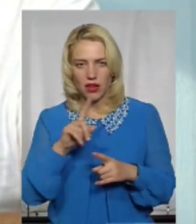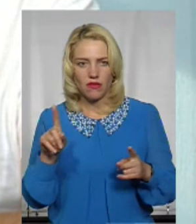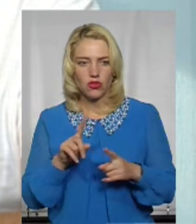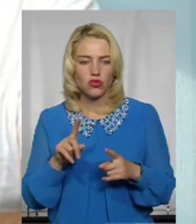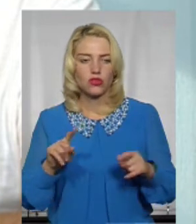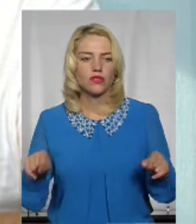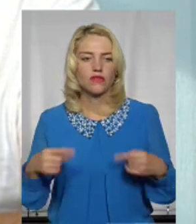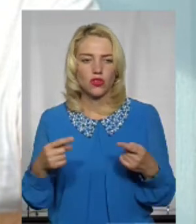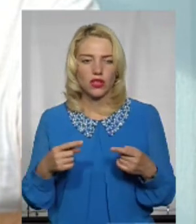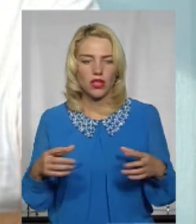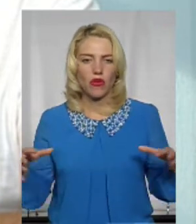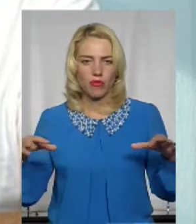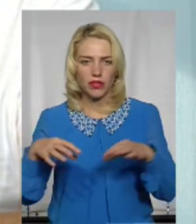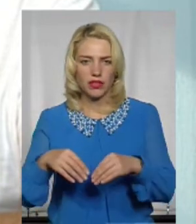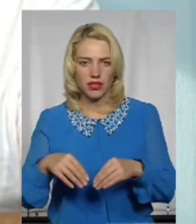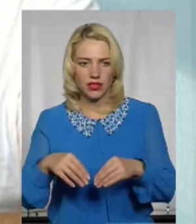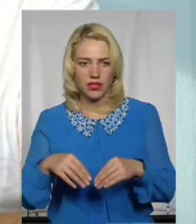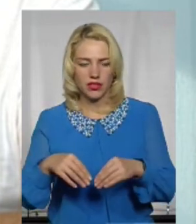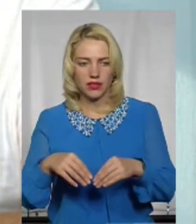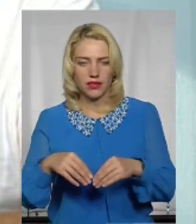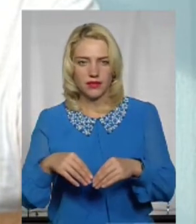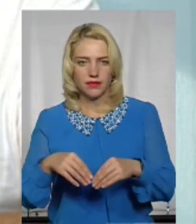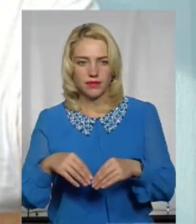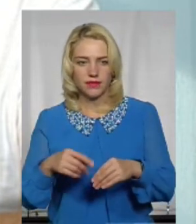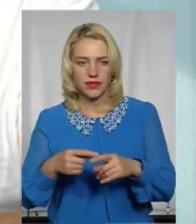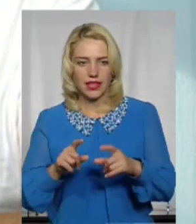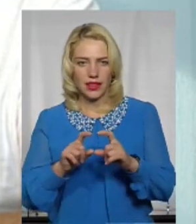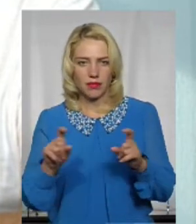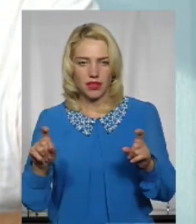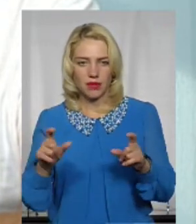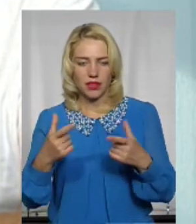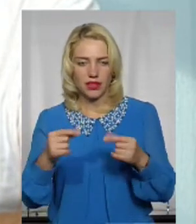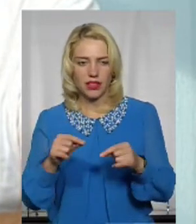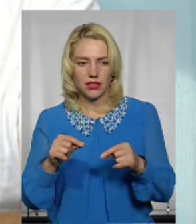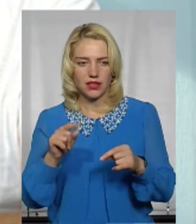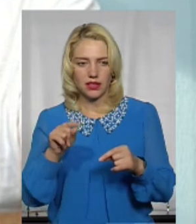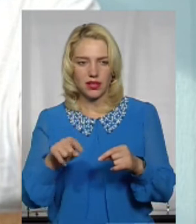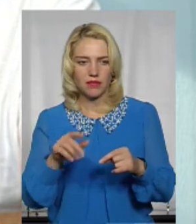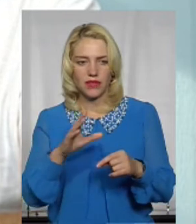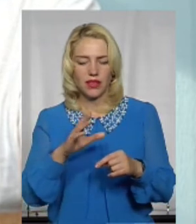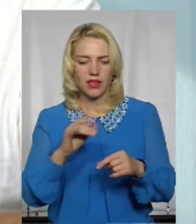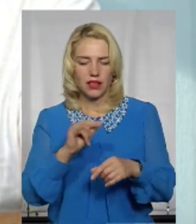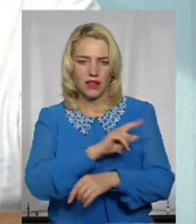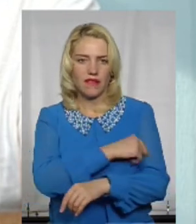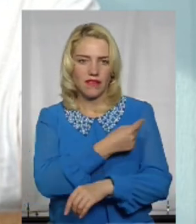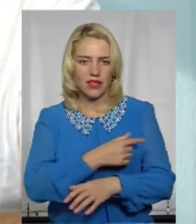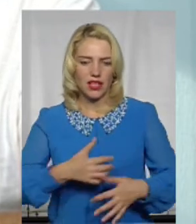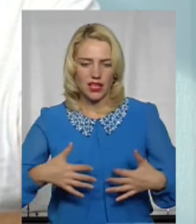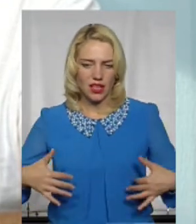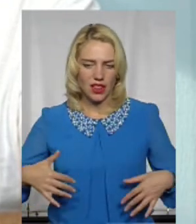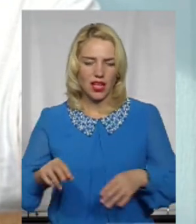що створили об'єднаний ось цей департамент, в якому там і ветеринарія,